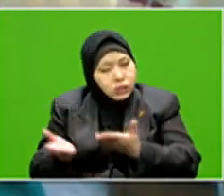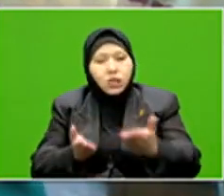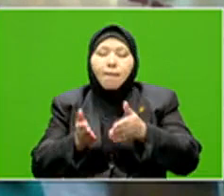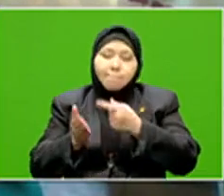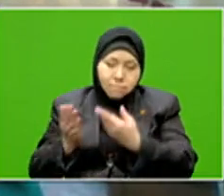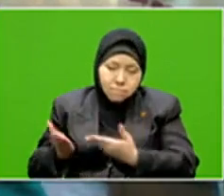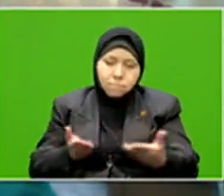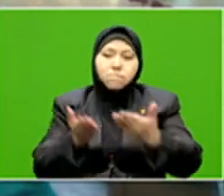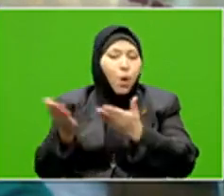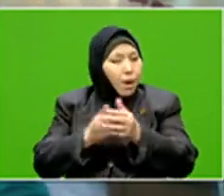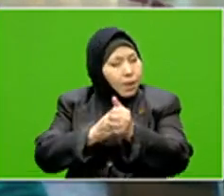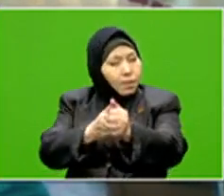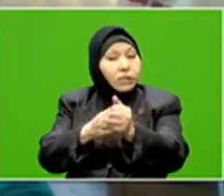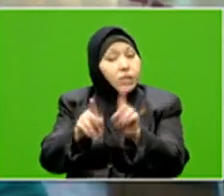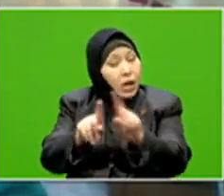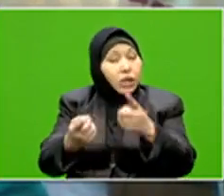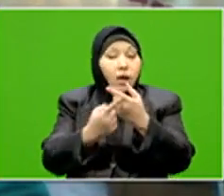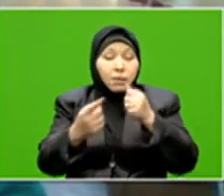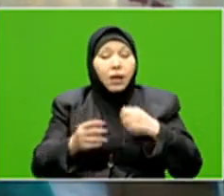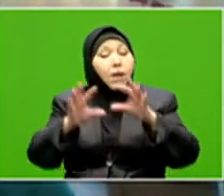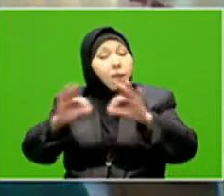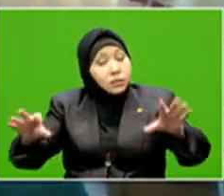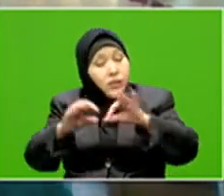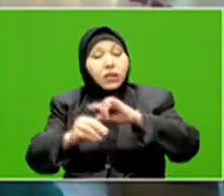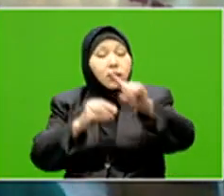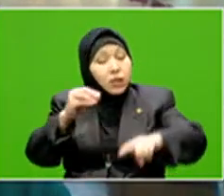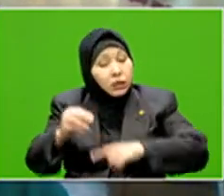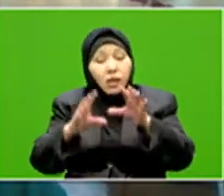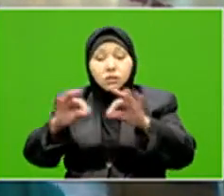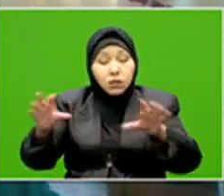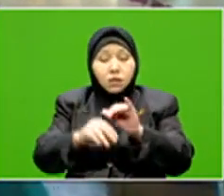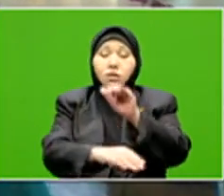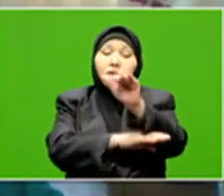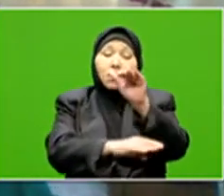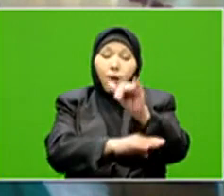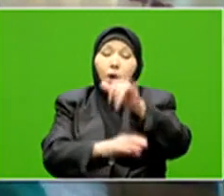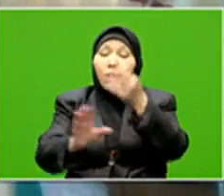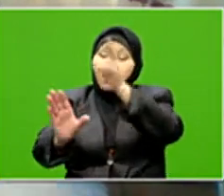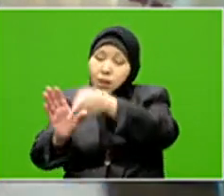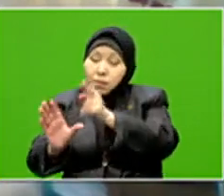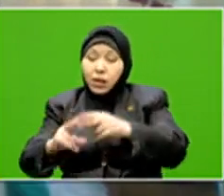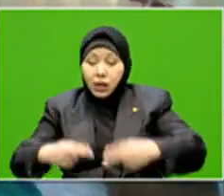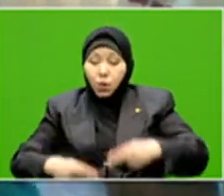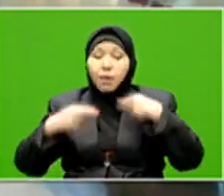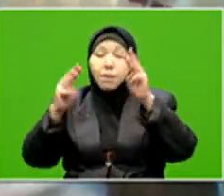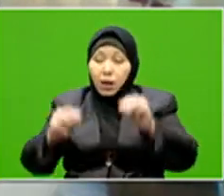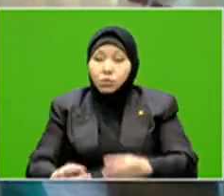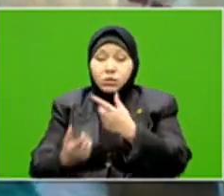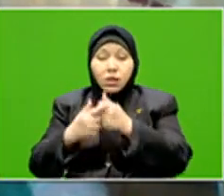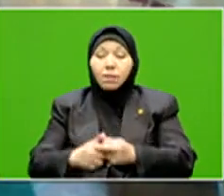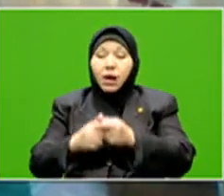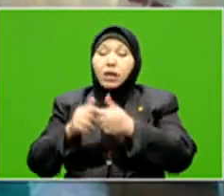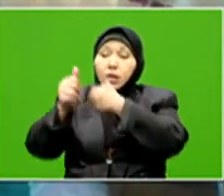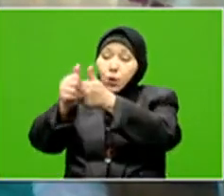sallallahu alaihi wasallam, selain daripada menceritakan tentang cerita-cerita dakwah yang melibatkan kehidupan dunia daripada syariatnya,